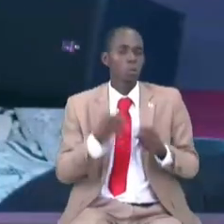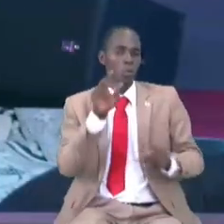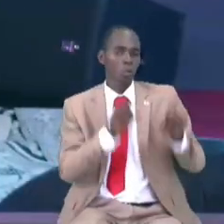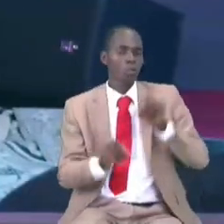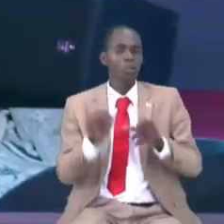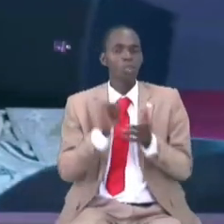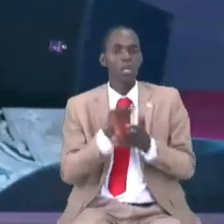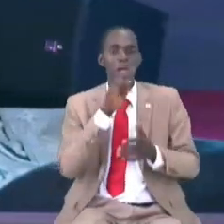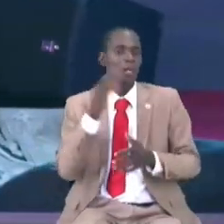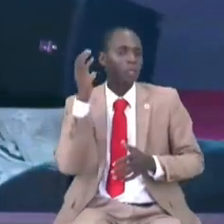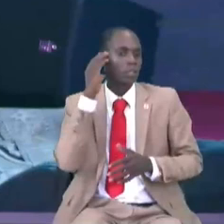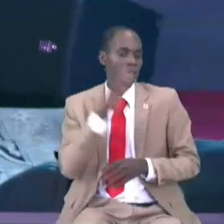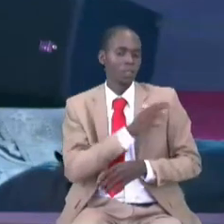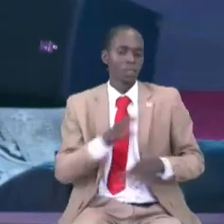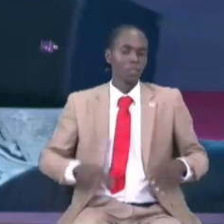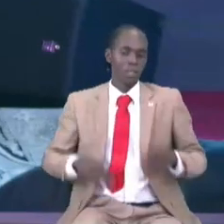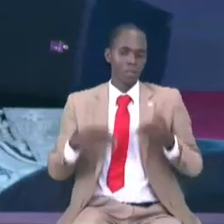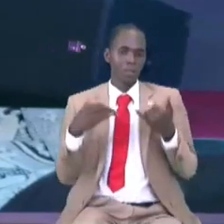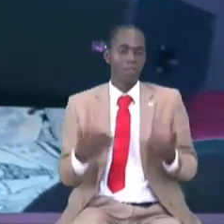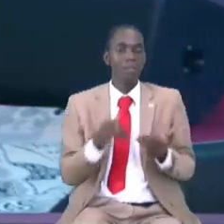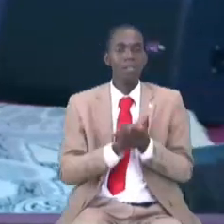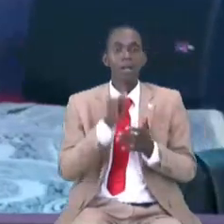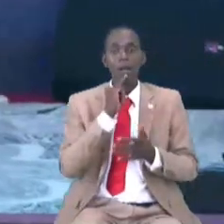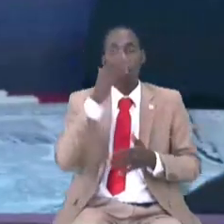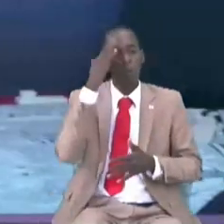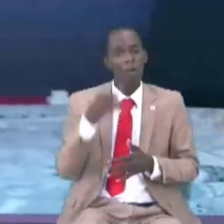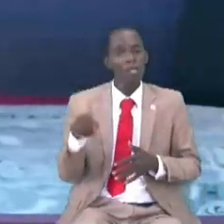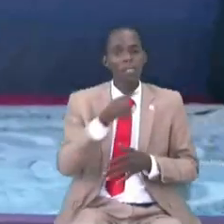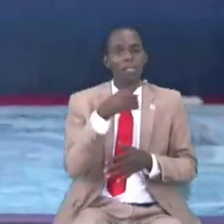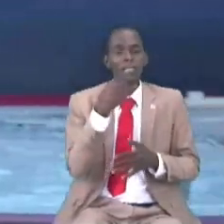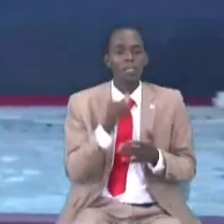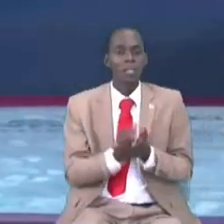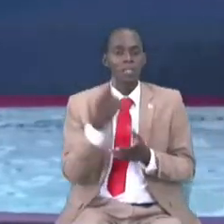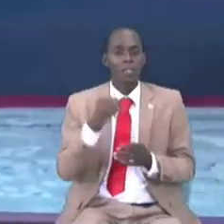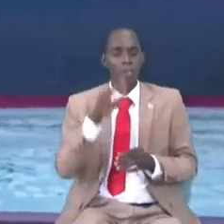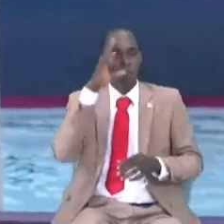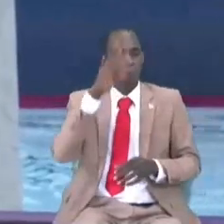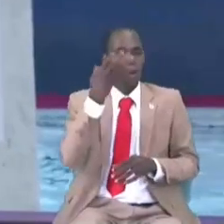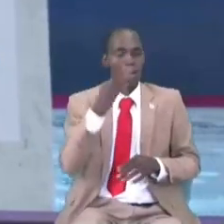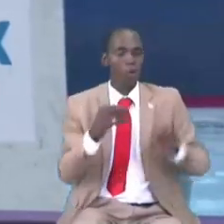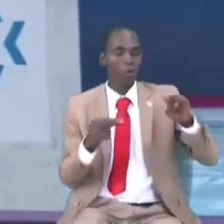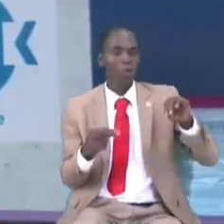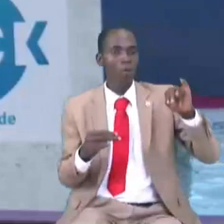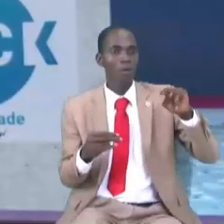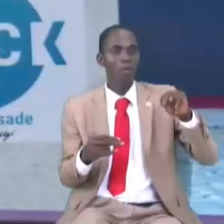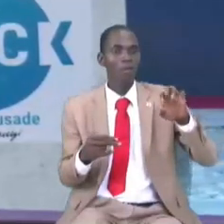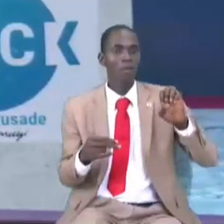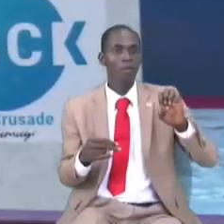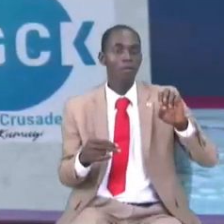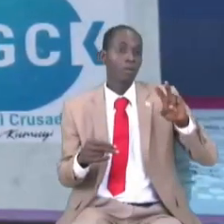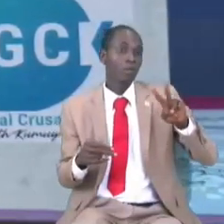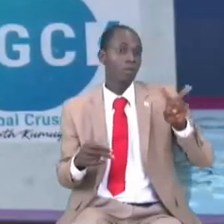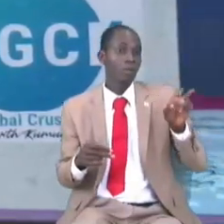dit que les hommes de Ninive se lèveront au jour du jugement avec cette génération. Troisième